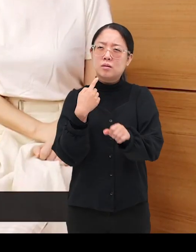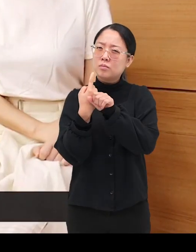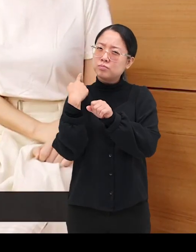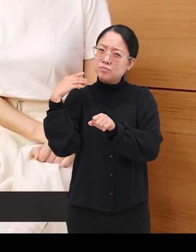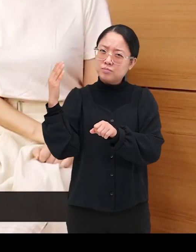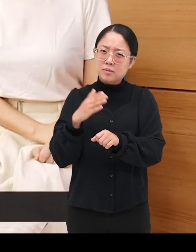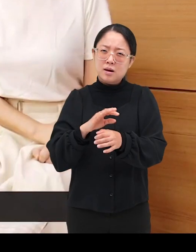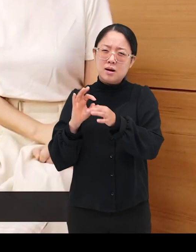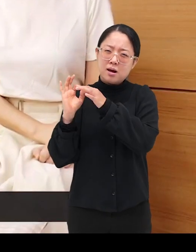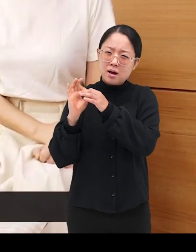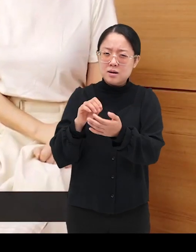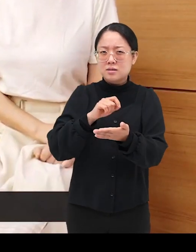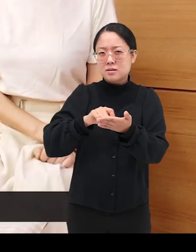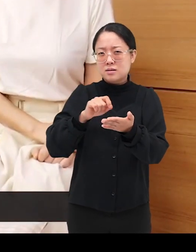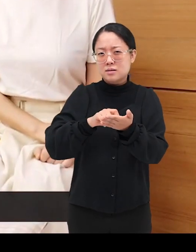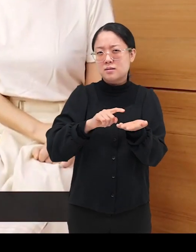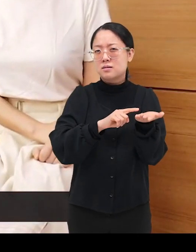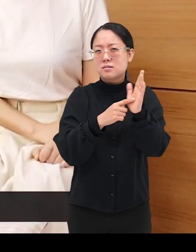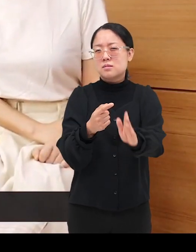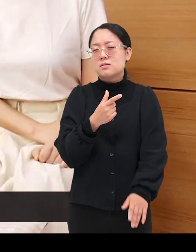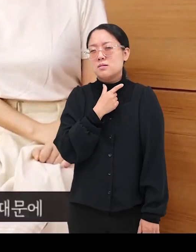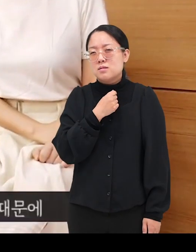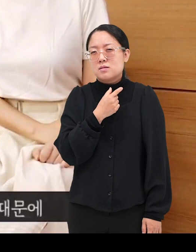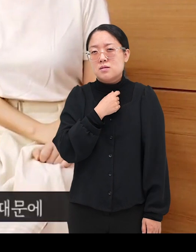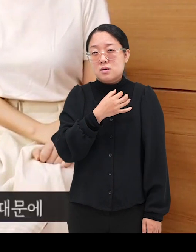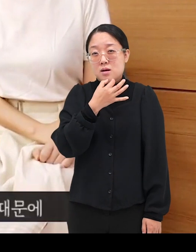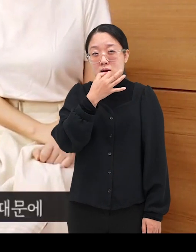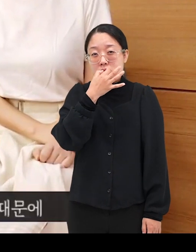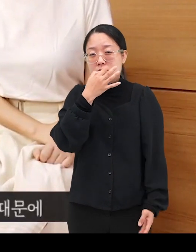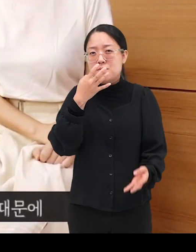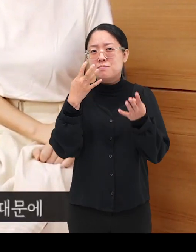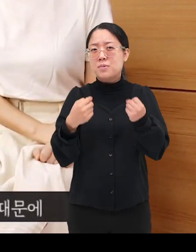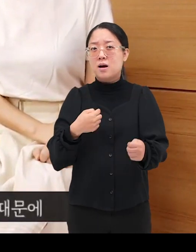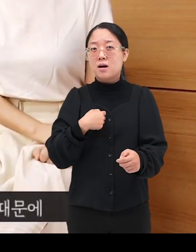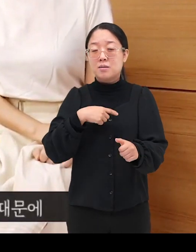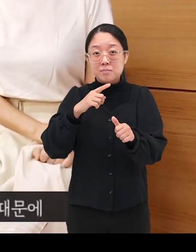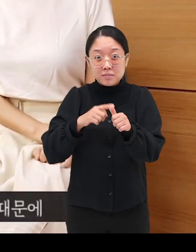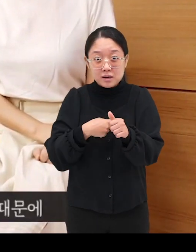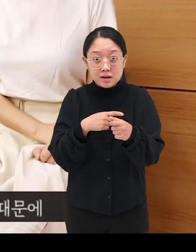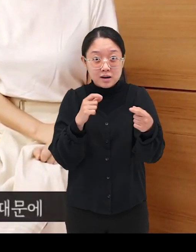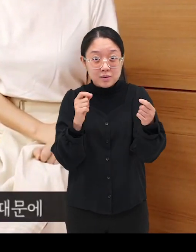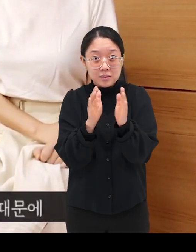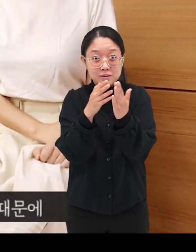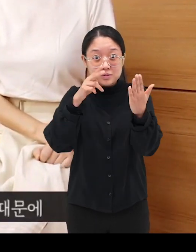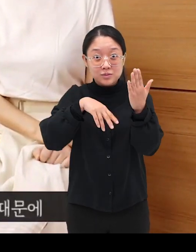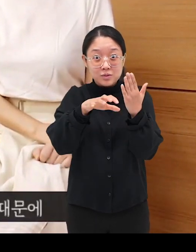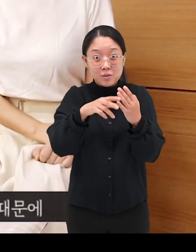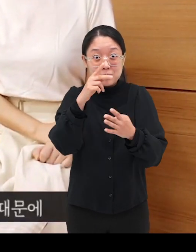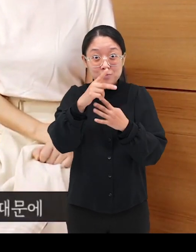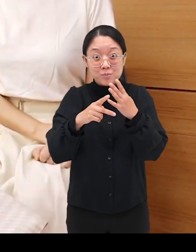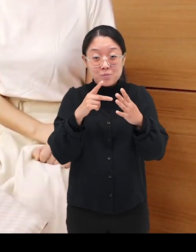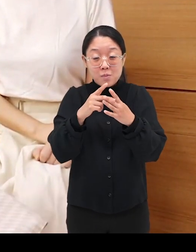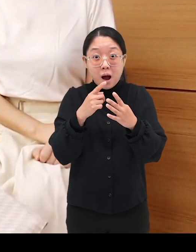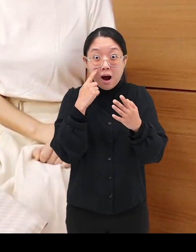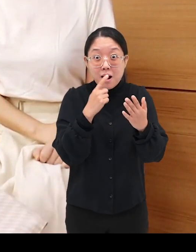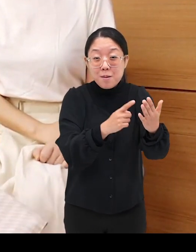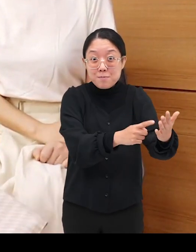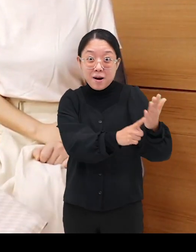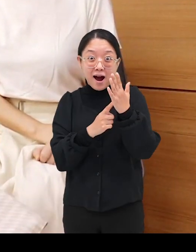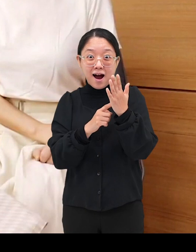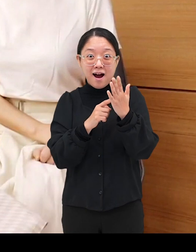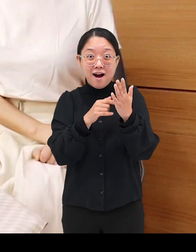역시나 제가 계속 이렇게 작년서부터 글로 표현하고 싶은 내면의 욕구가 있었기 때문에